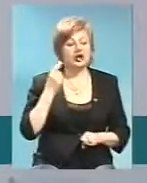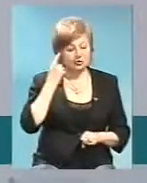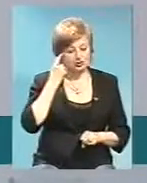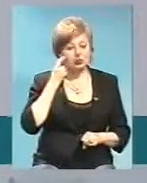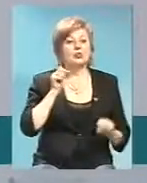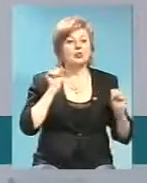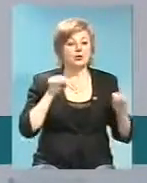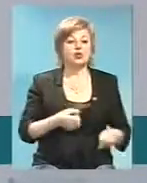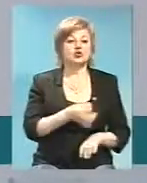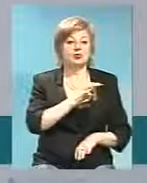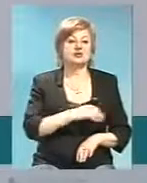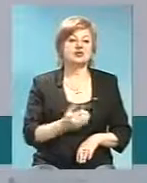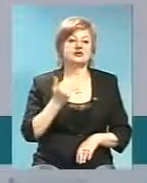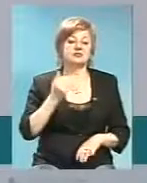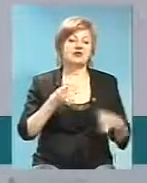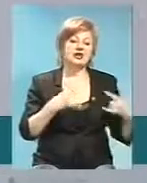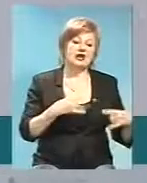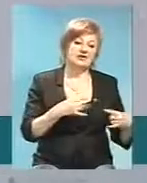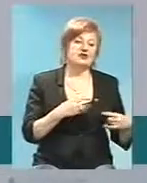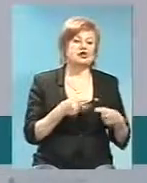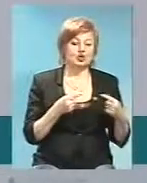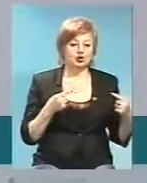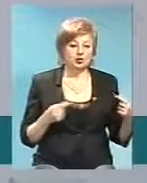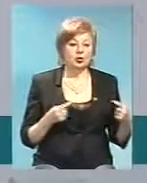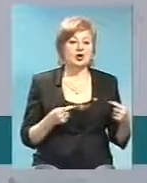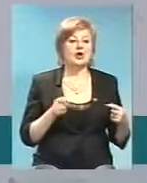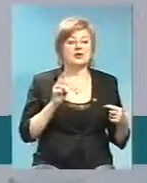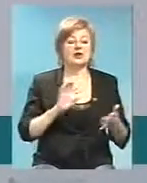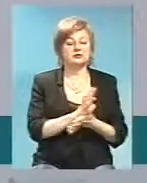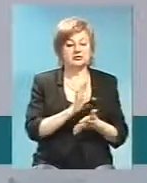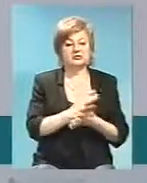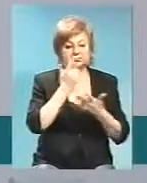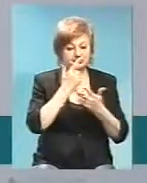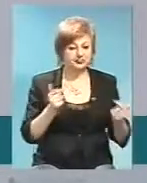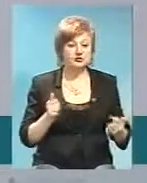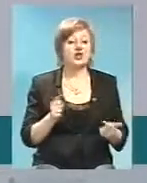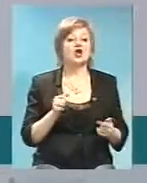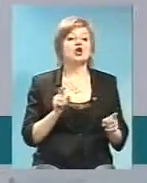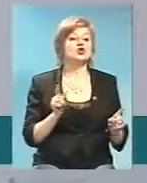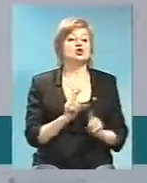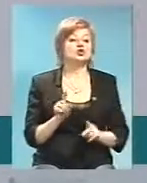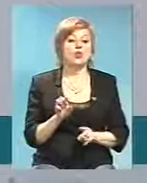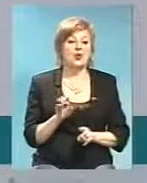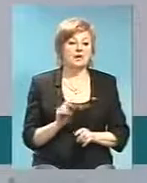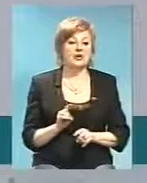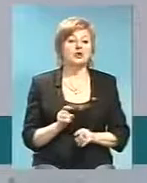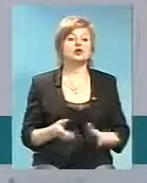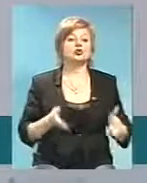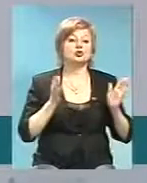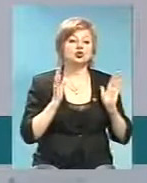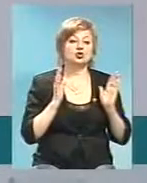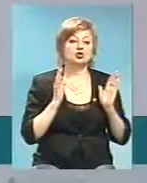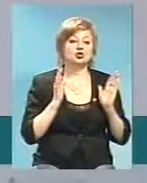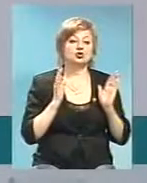можемо скористатися і вашим каналом, і іншими засобами масової інформації, для того, щоб тільки